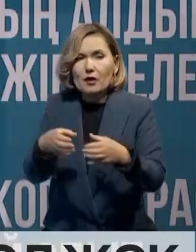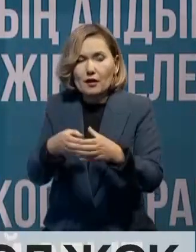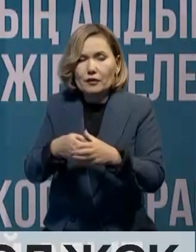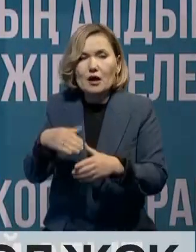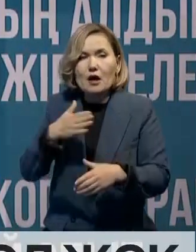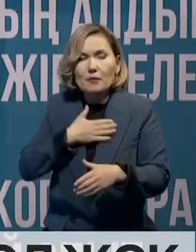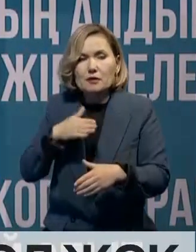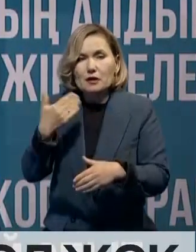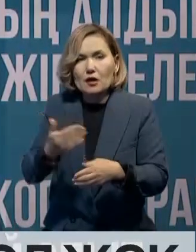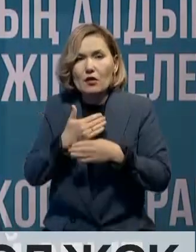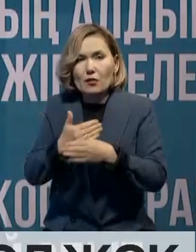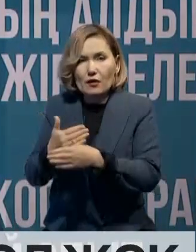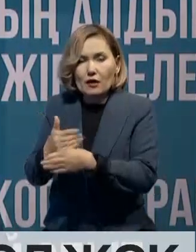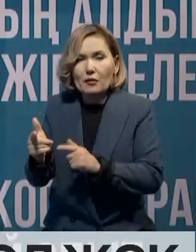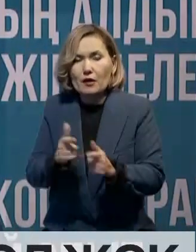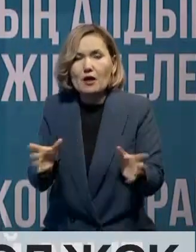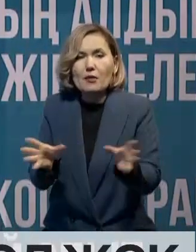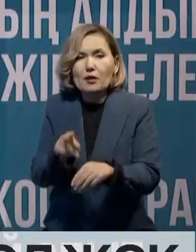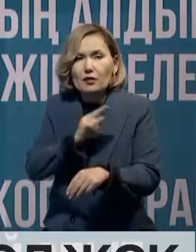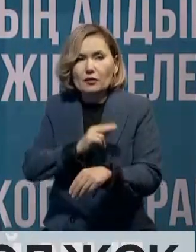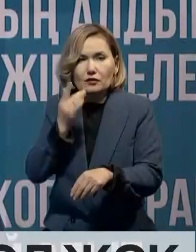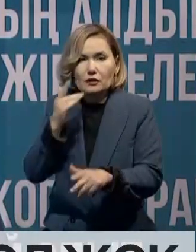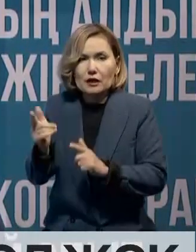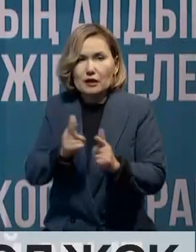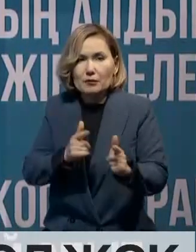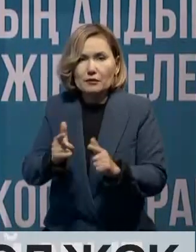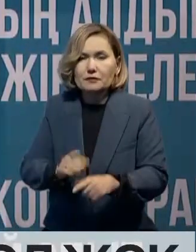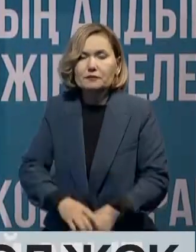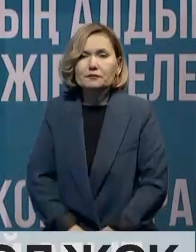өз тарапымыздан көмек беруге және бірге жұмыс істеуге дайынбыз.